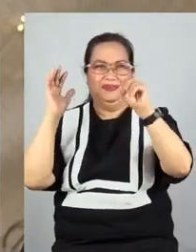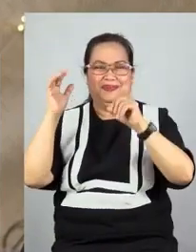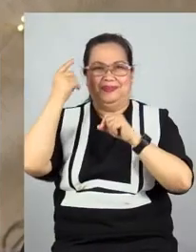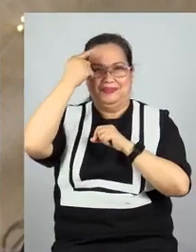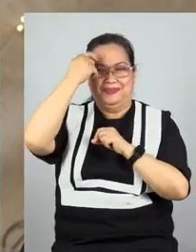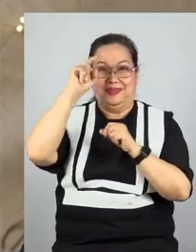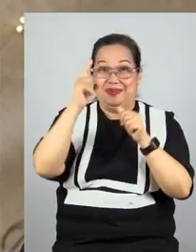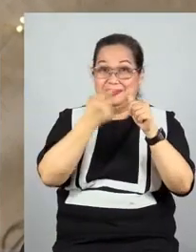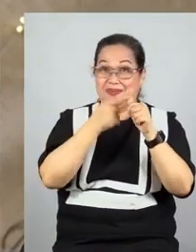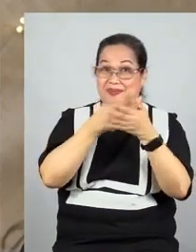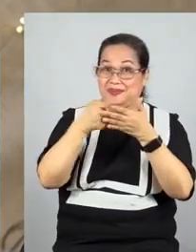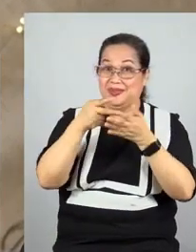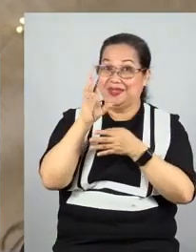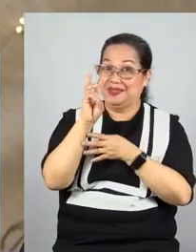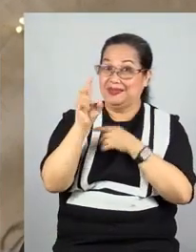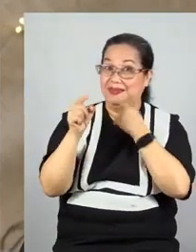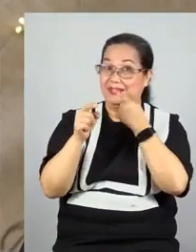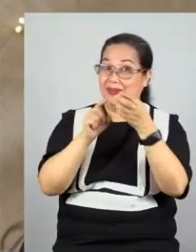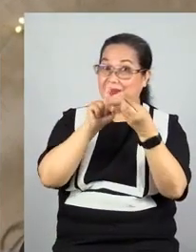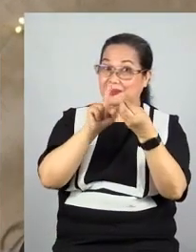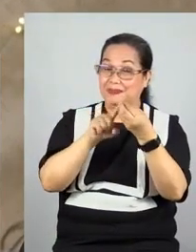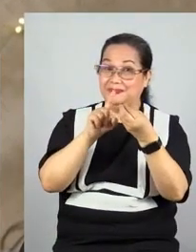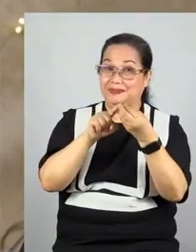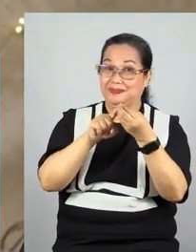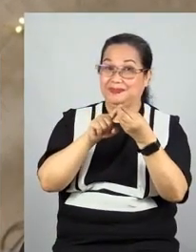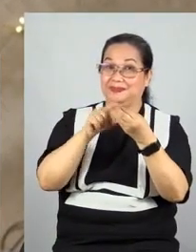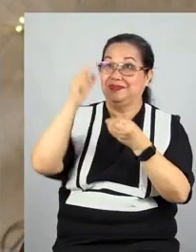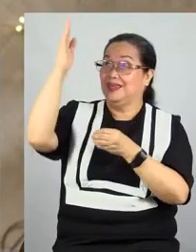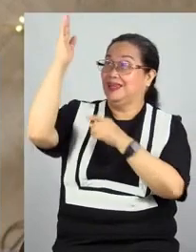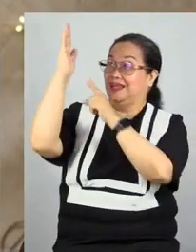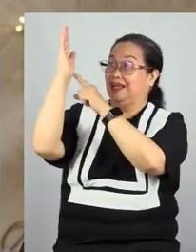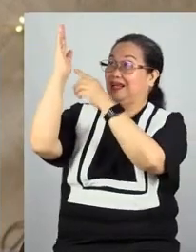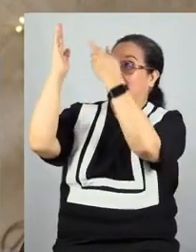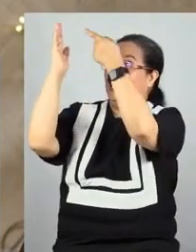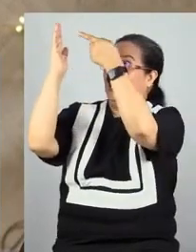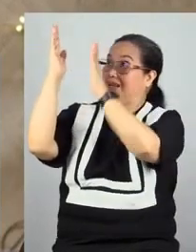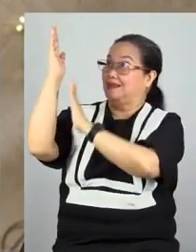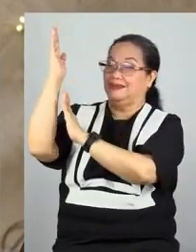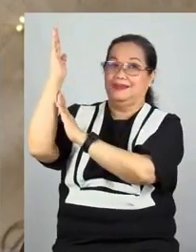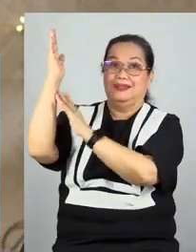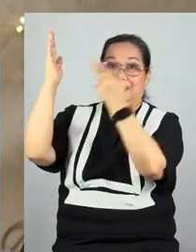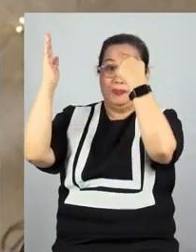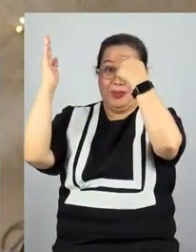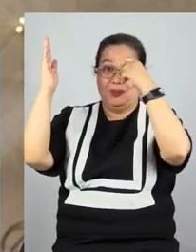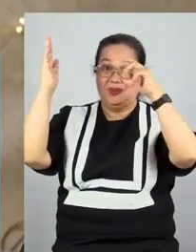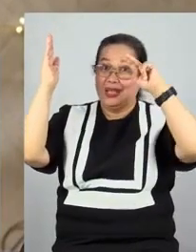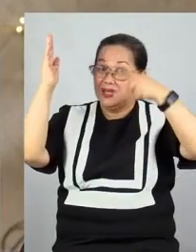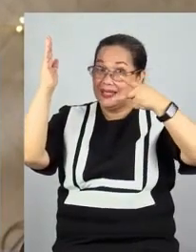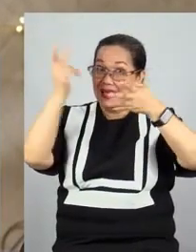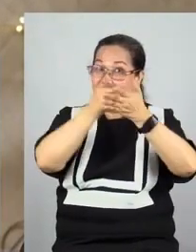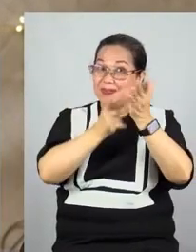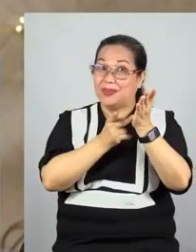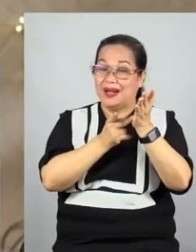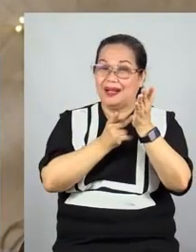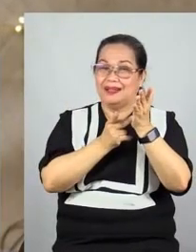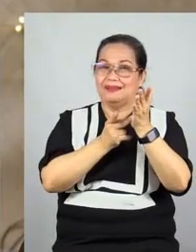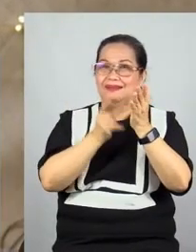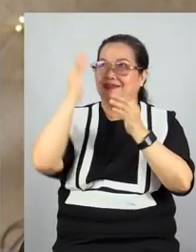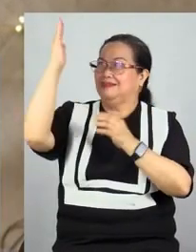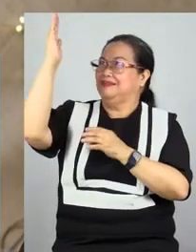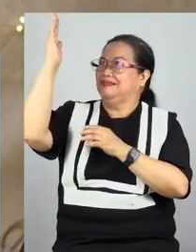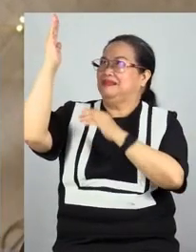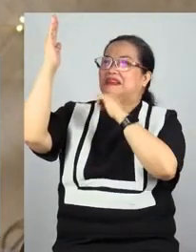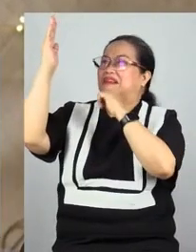part ng verse 6 ay tumutukoy sa kanyang pagiging Diyos. Kasi yung second part, He did not